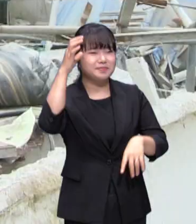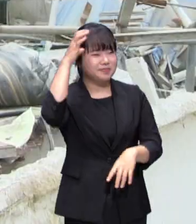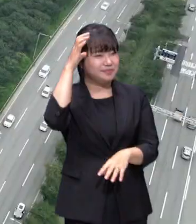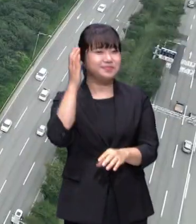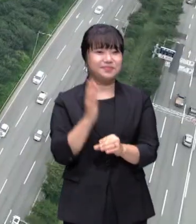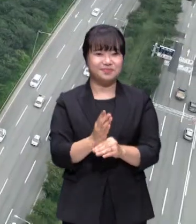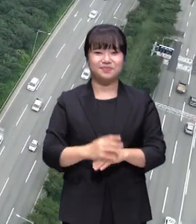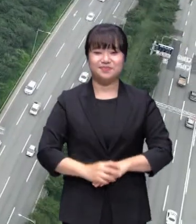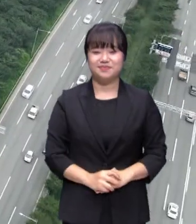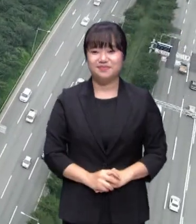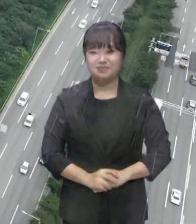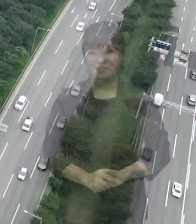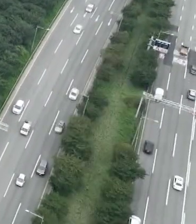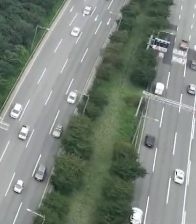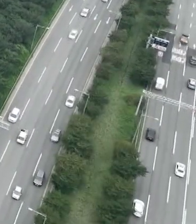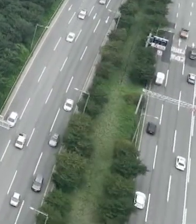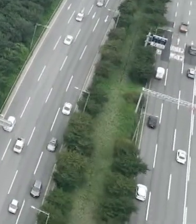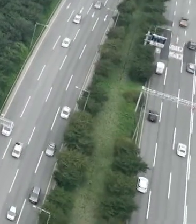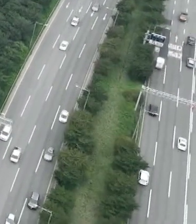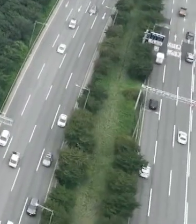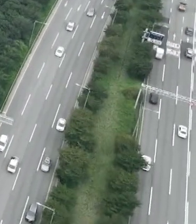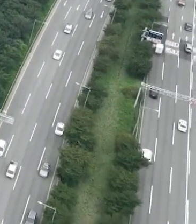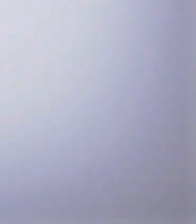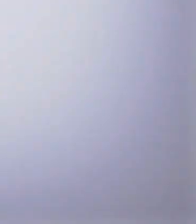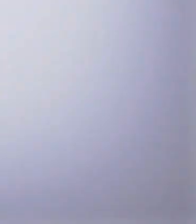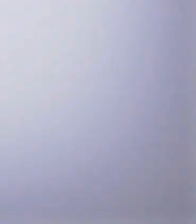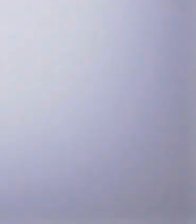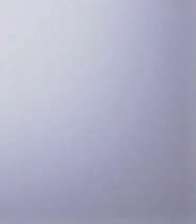기대해봅니다. BTV 뉴스 이재원입니다.